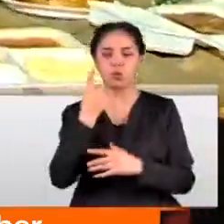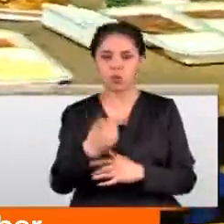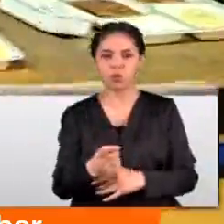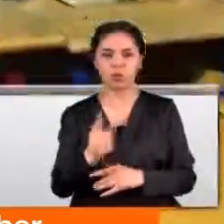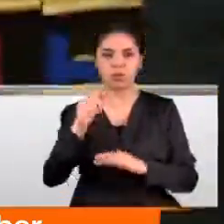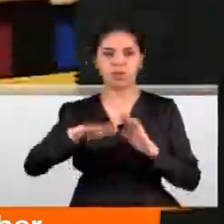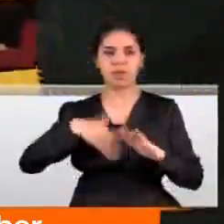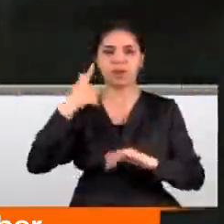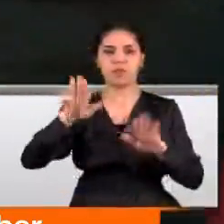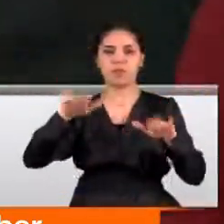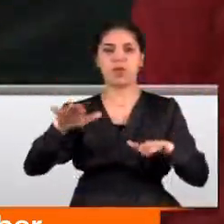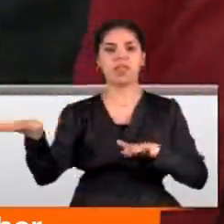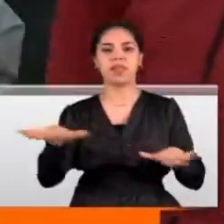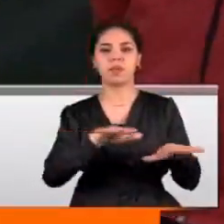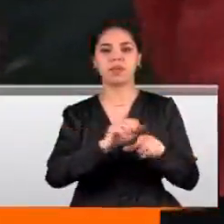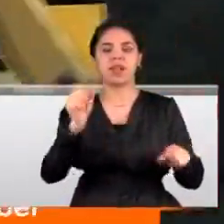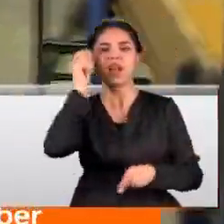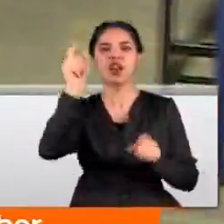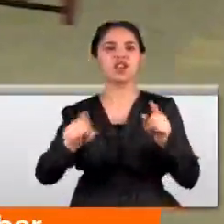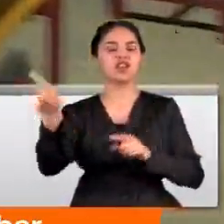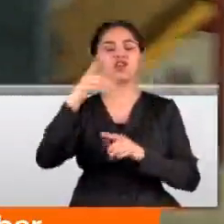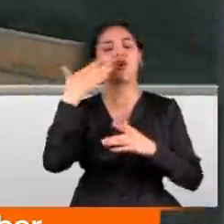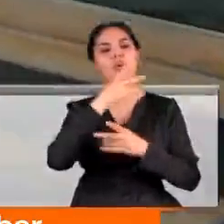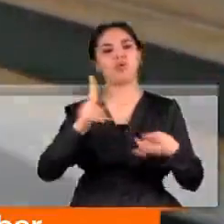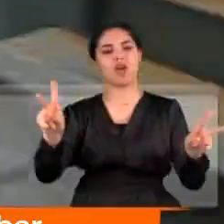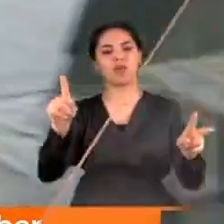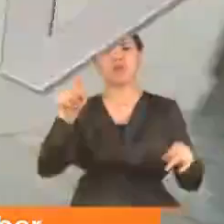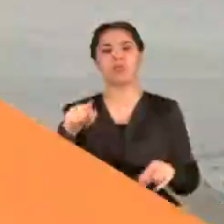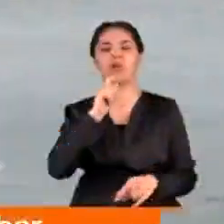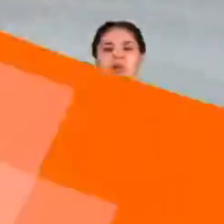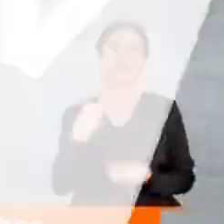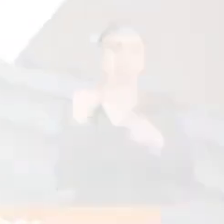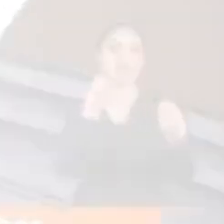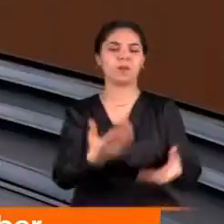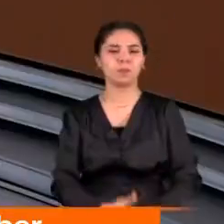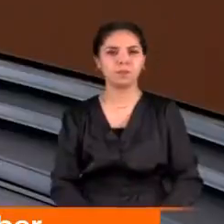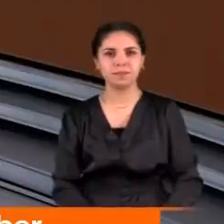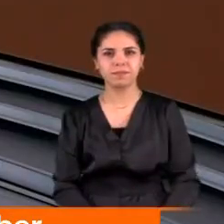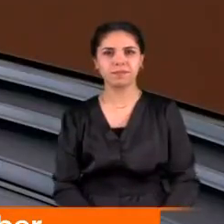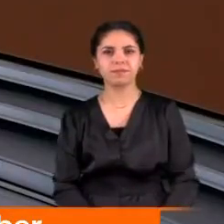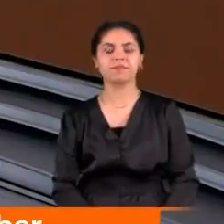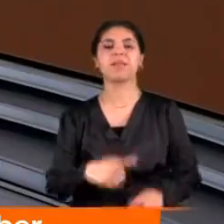kuruldu birazdan Burada deprem dediler oruçlarını açacak diyelim sözlerimizi buradan merkeze bırakalım jeneratif 6 ay teşekkürler